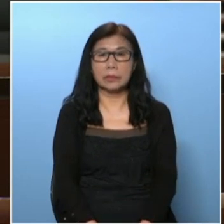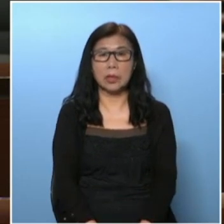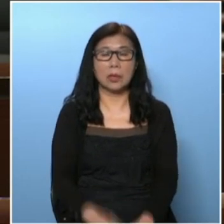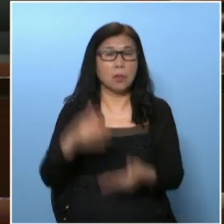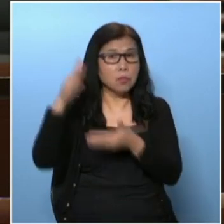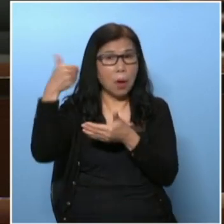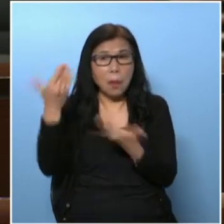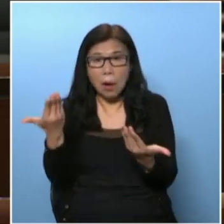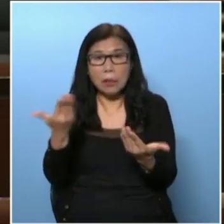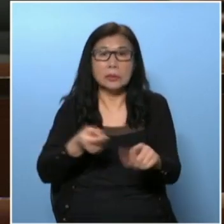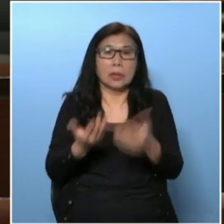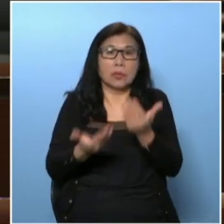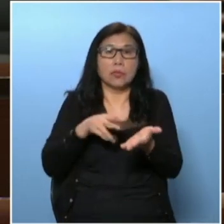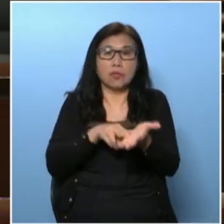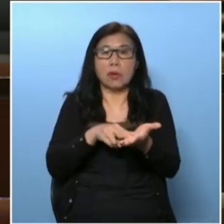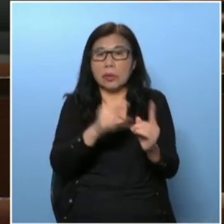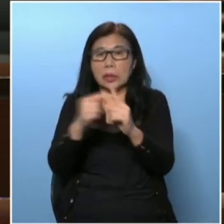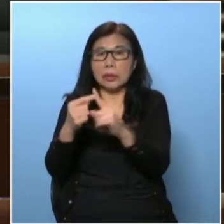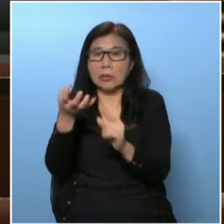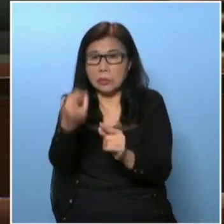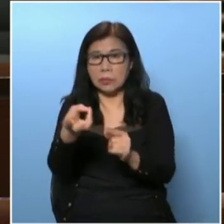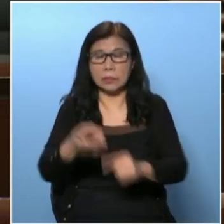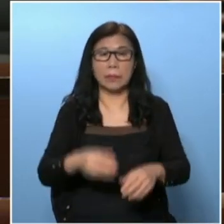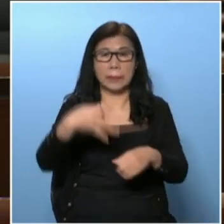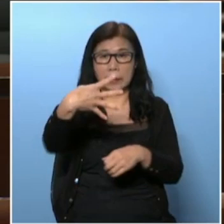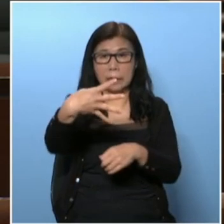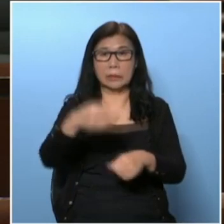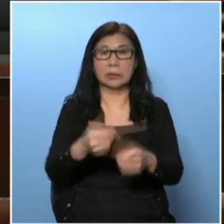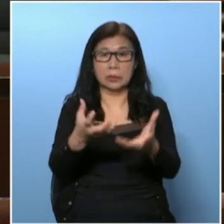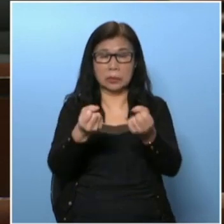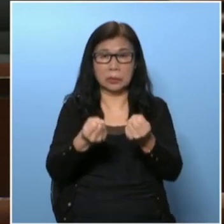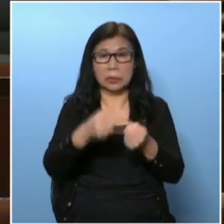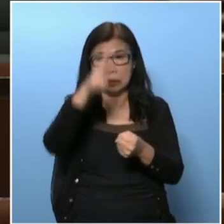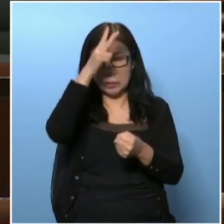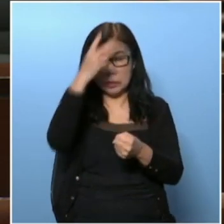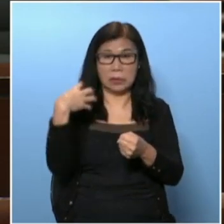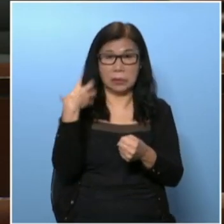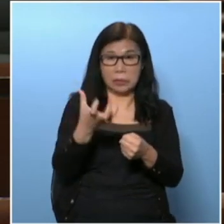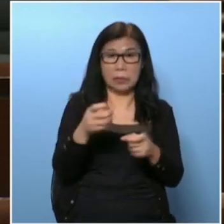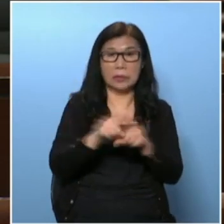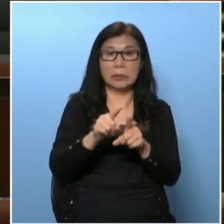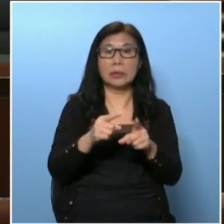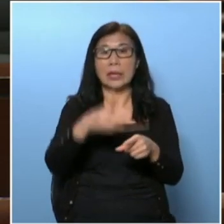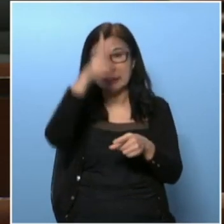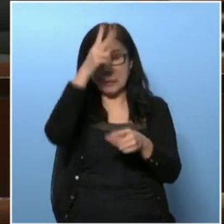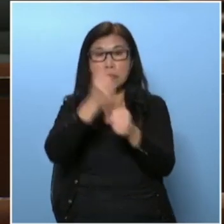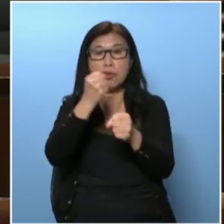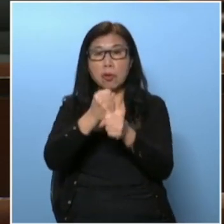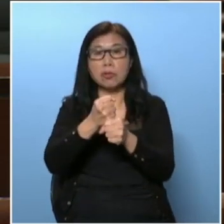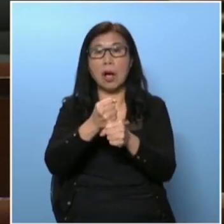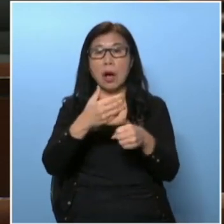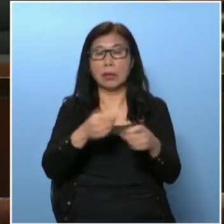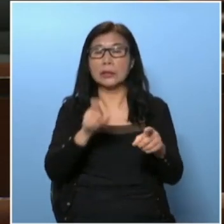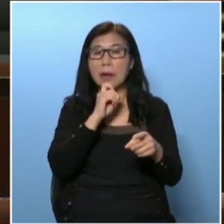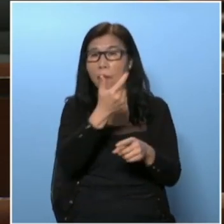未聽過，亦都相信唔係好多。第四咧就係、是、接受政府嘅委任而出任公務嘅人員啊，咁呢個